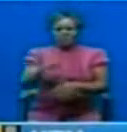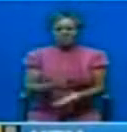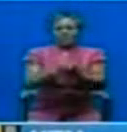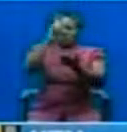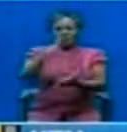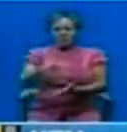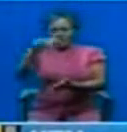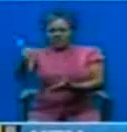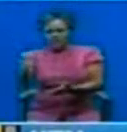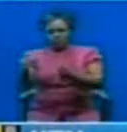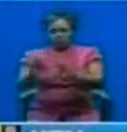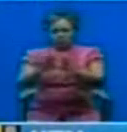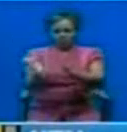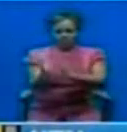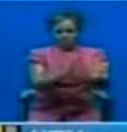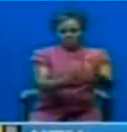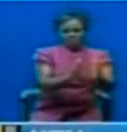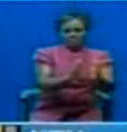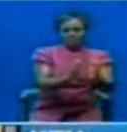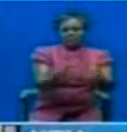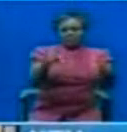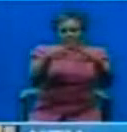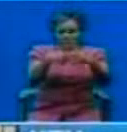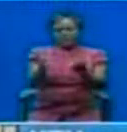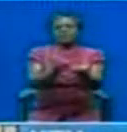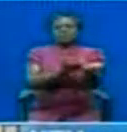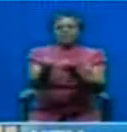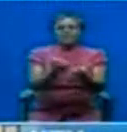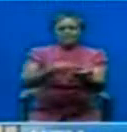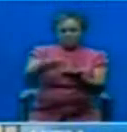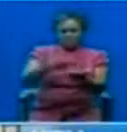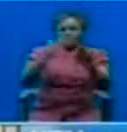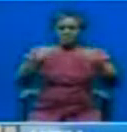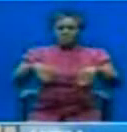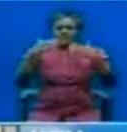Walisaidiana kupanga vitu na kuanza kuuza. Watu